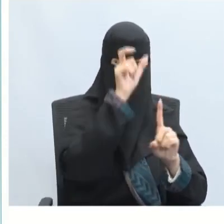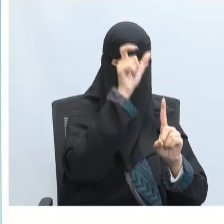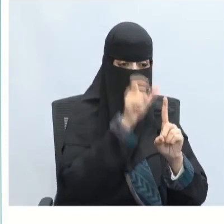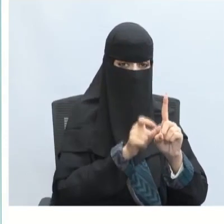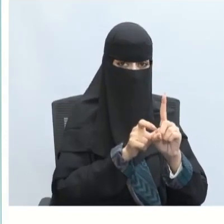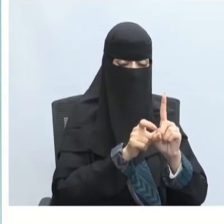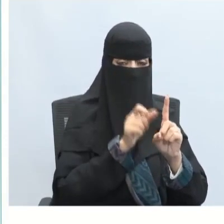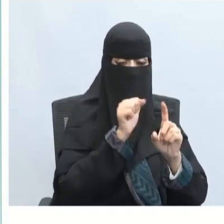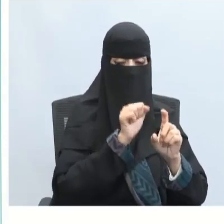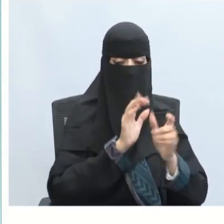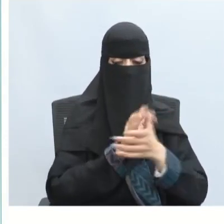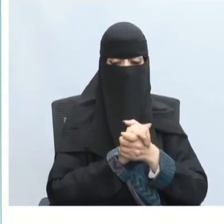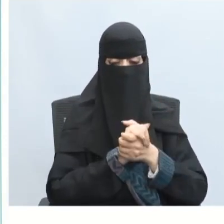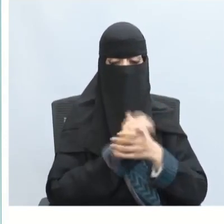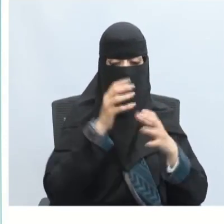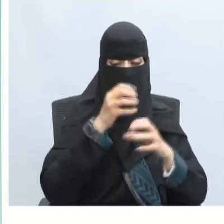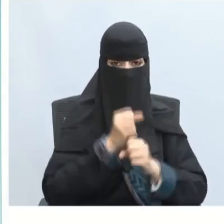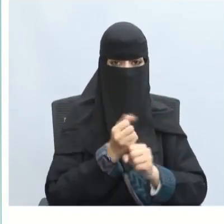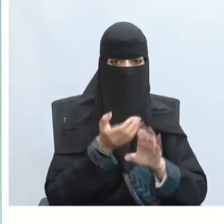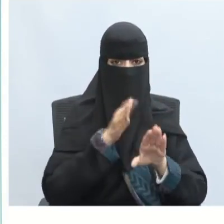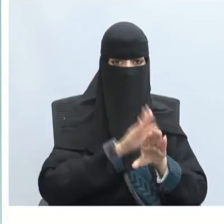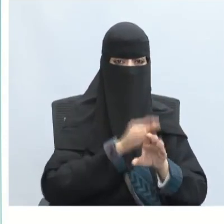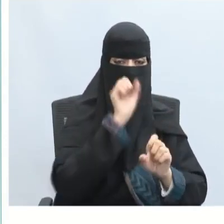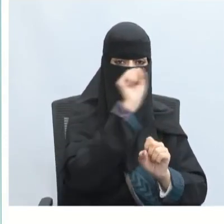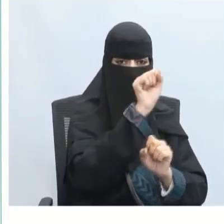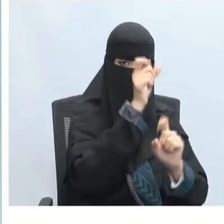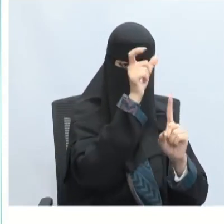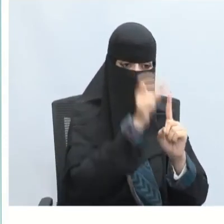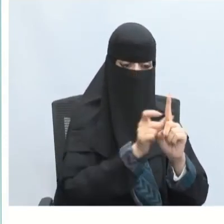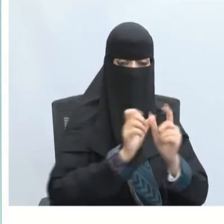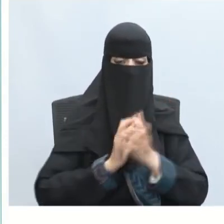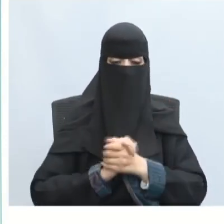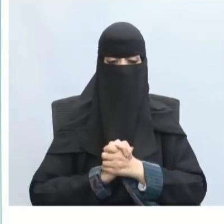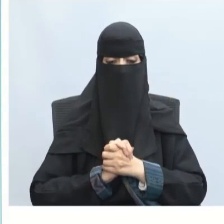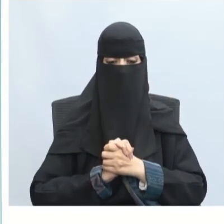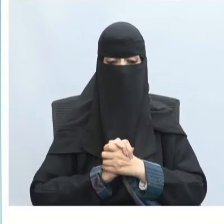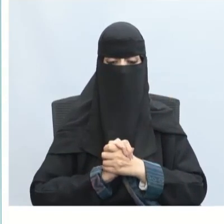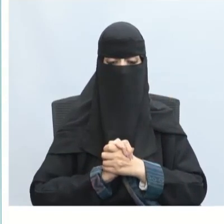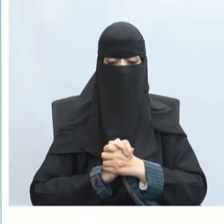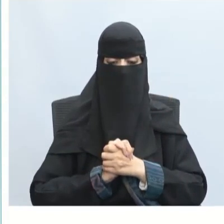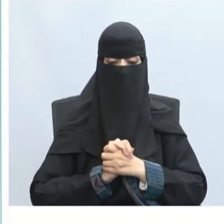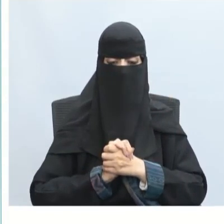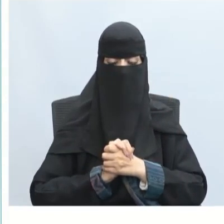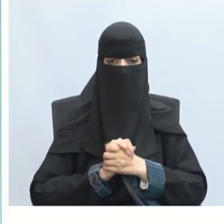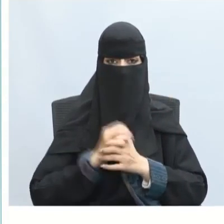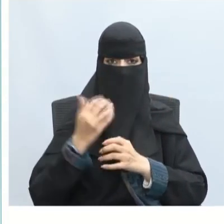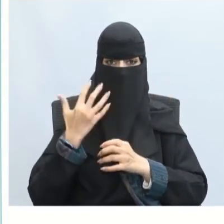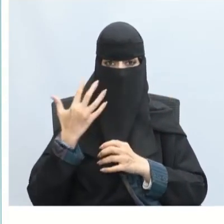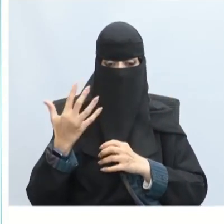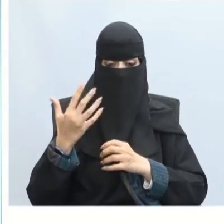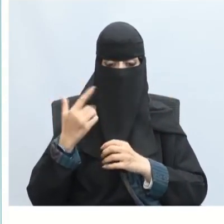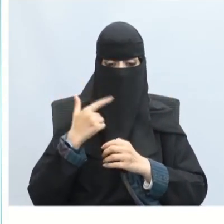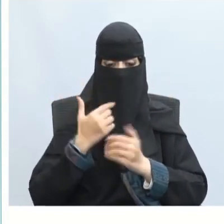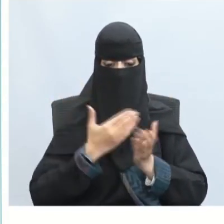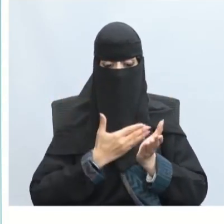حقوق الفرد رابعا المحافظه على حقوق الفرد